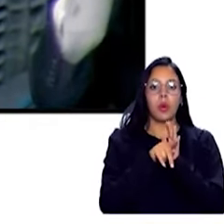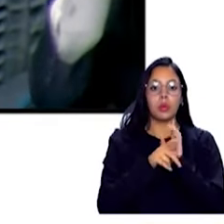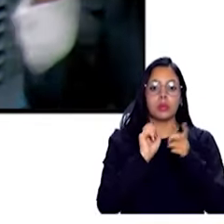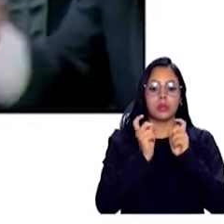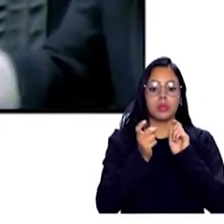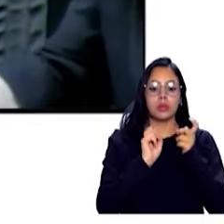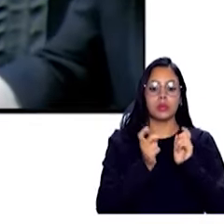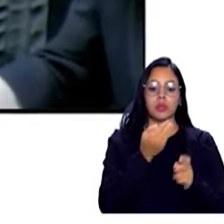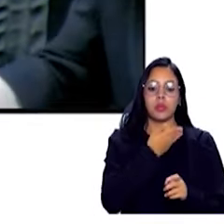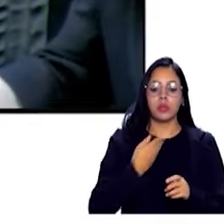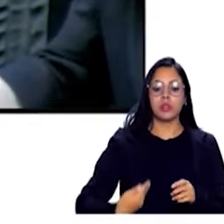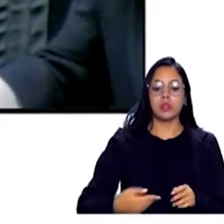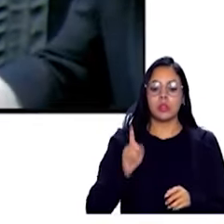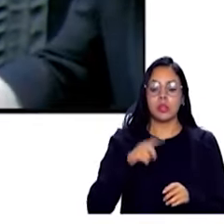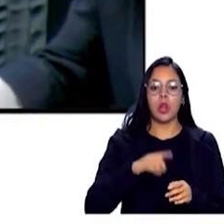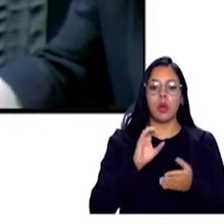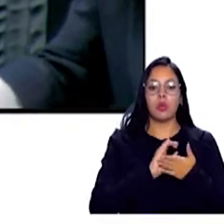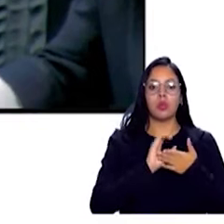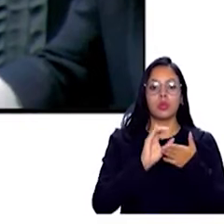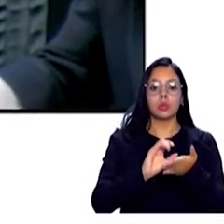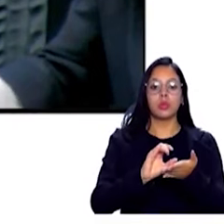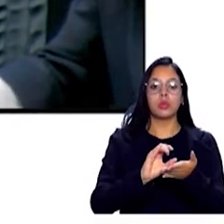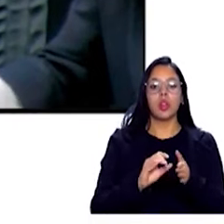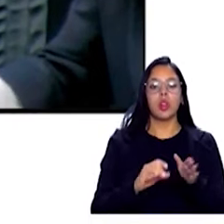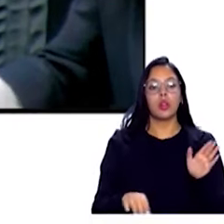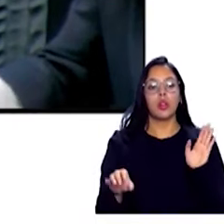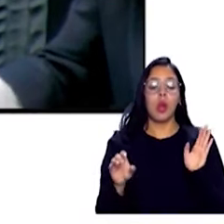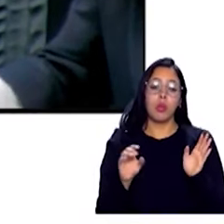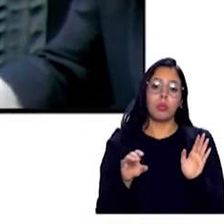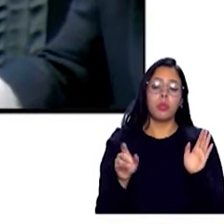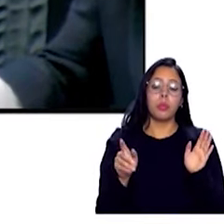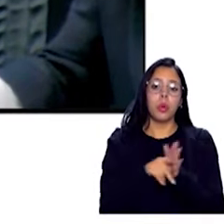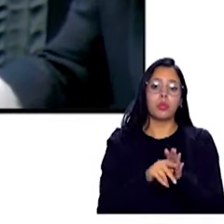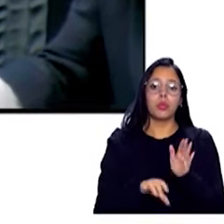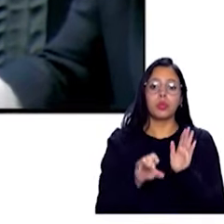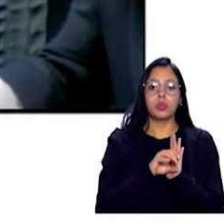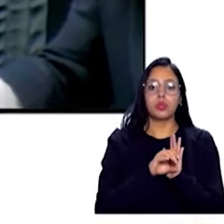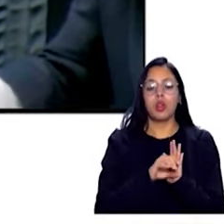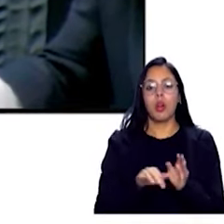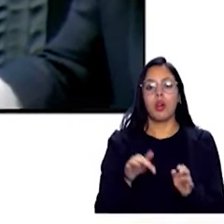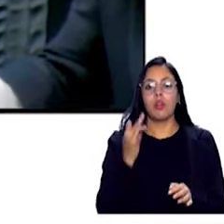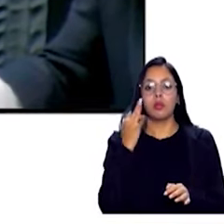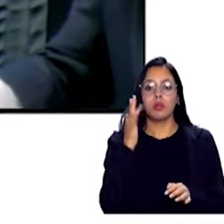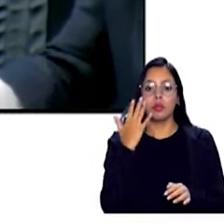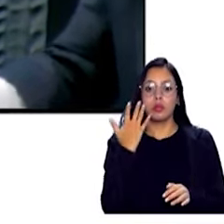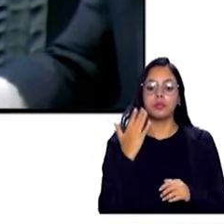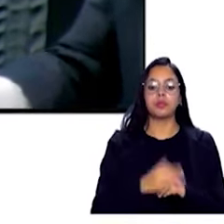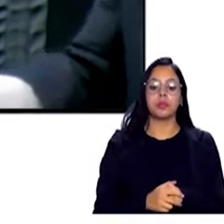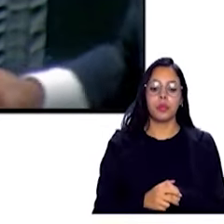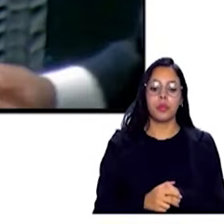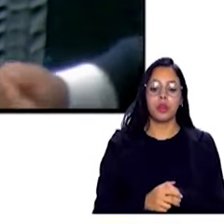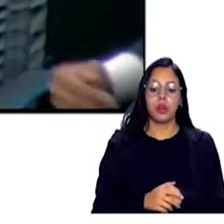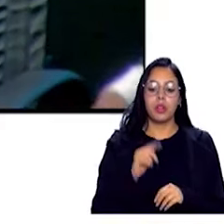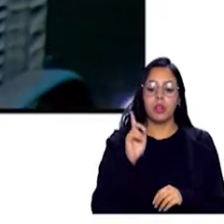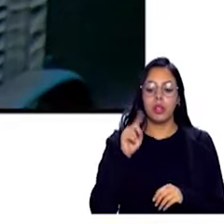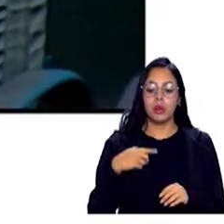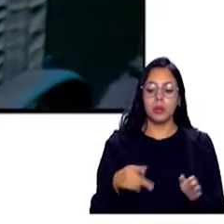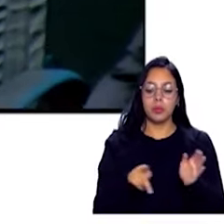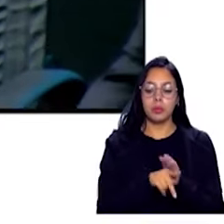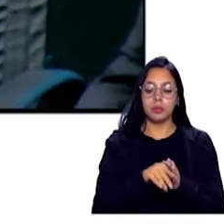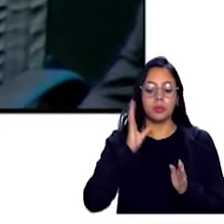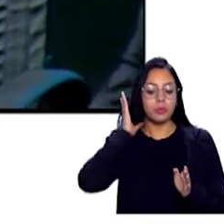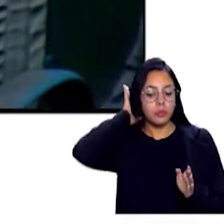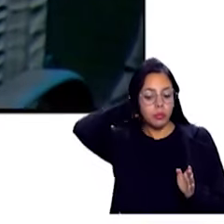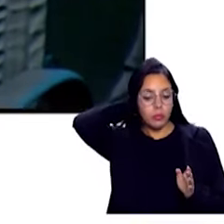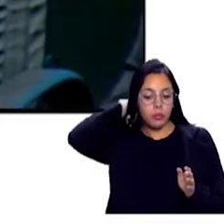constitutionnel qui est le juge de l'interprétation des rles constitutionnelles mais